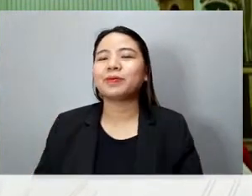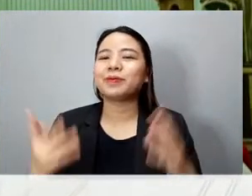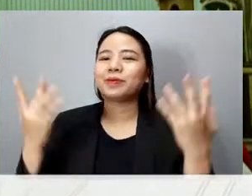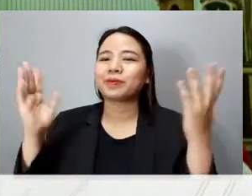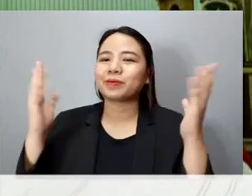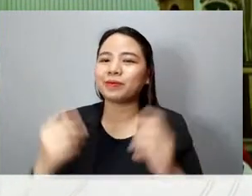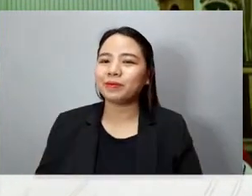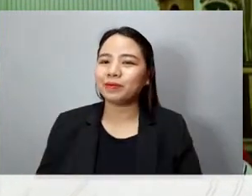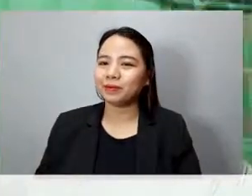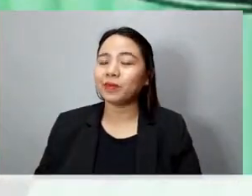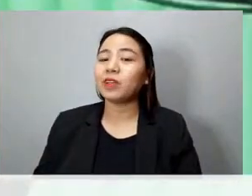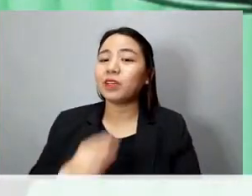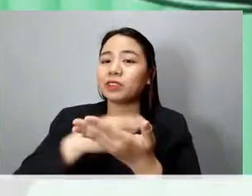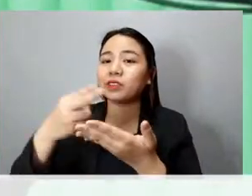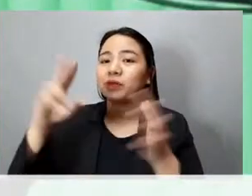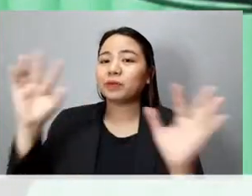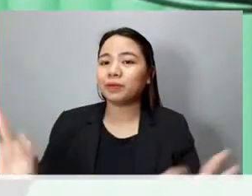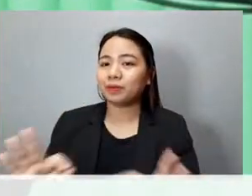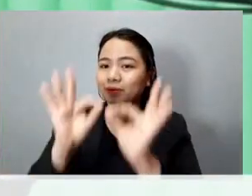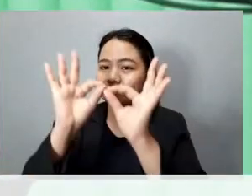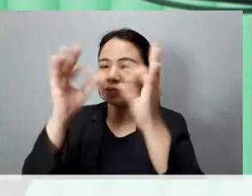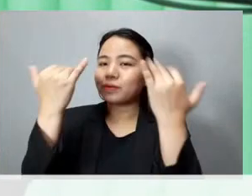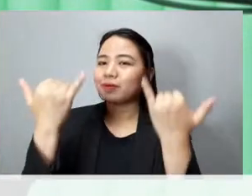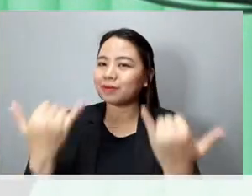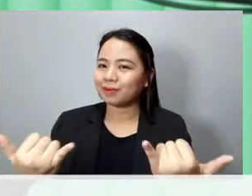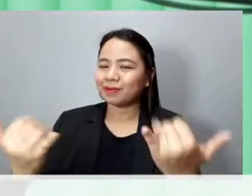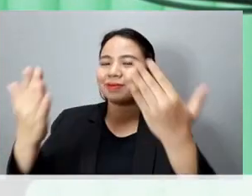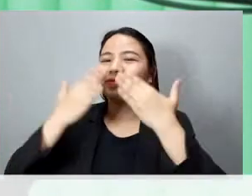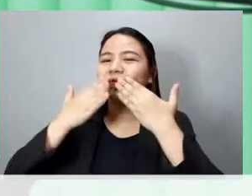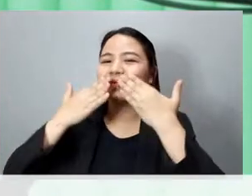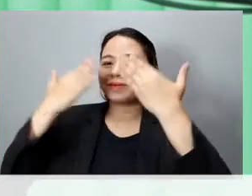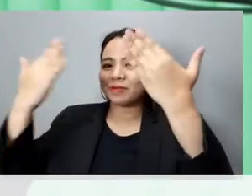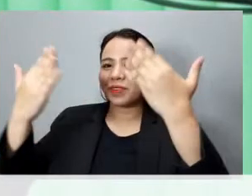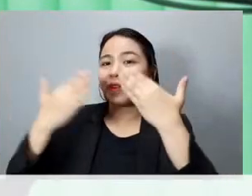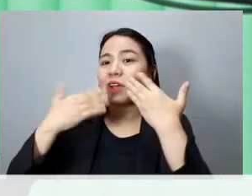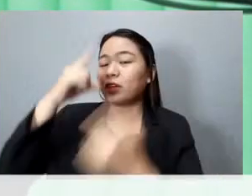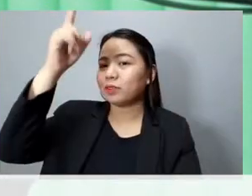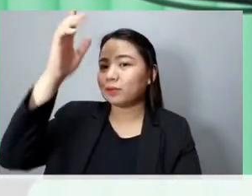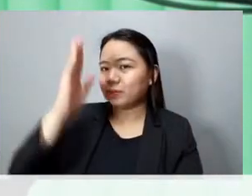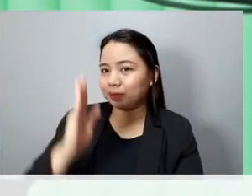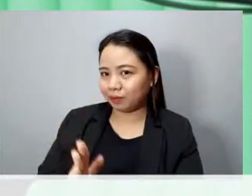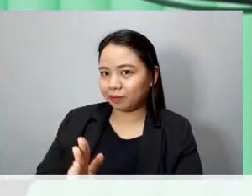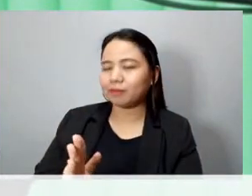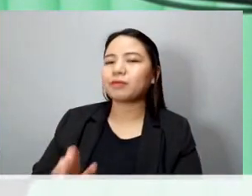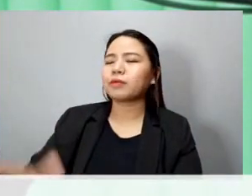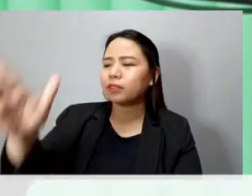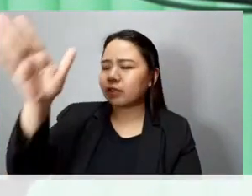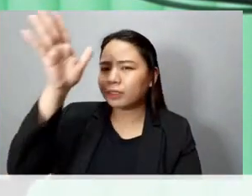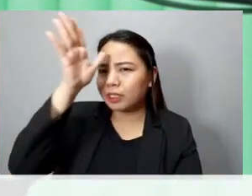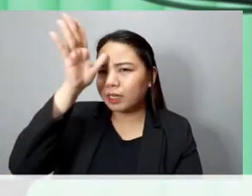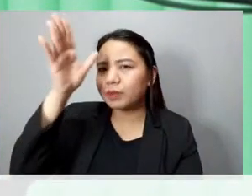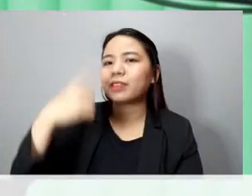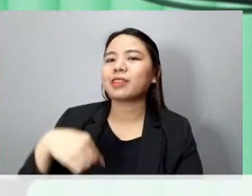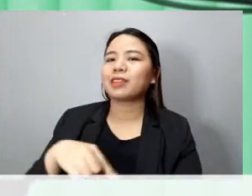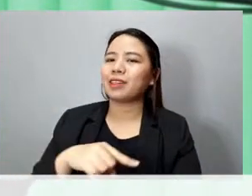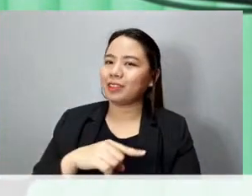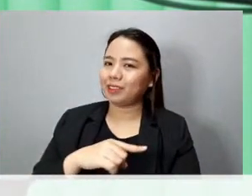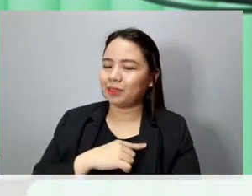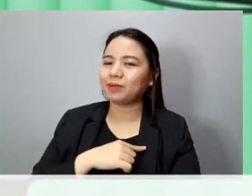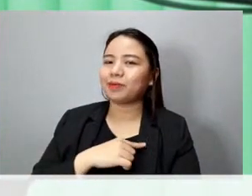Sa banal na misa po natin ngayon, pasalamatan natin ang Diyos sa mga ama natin, sa mga tatay